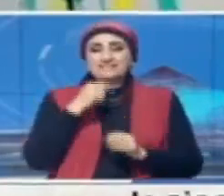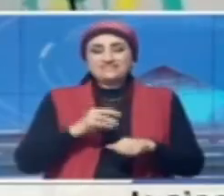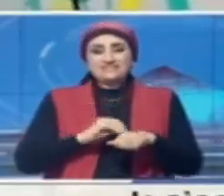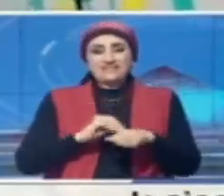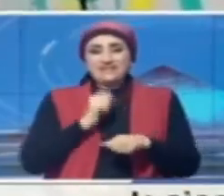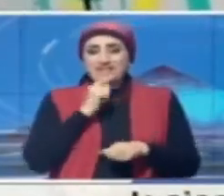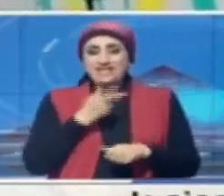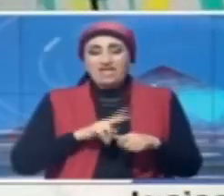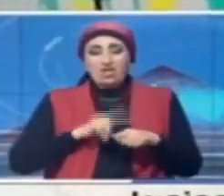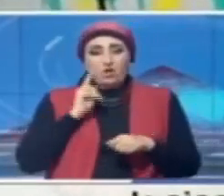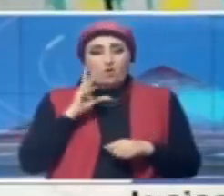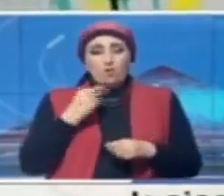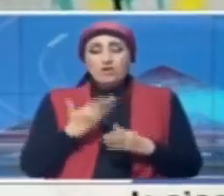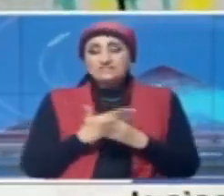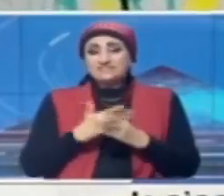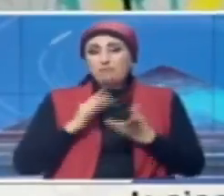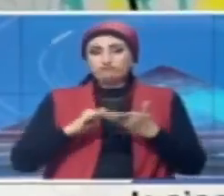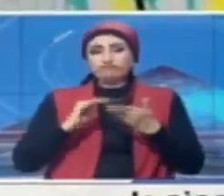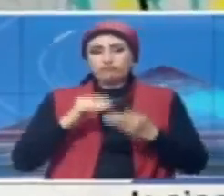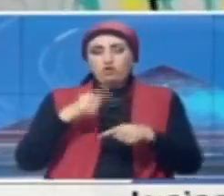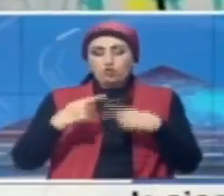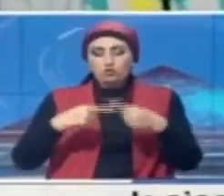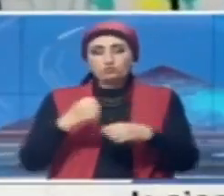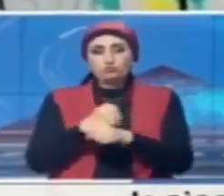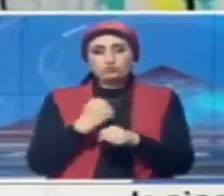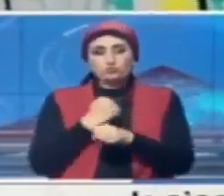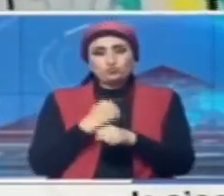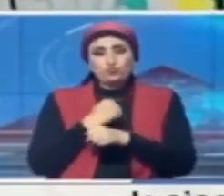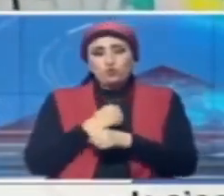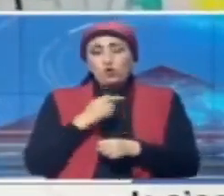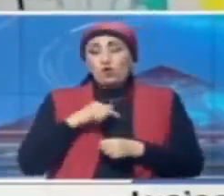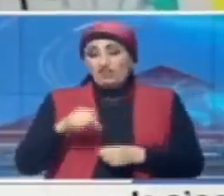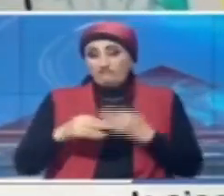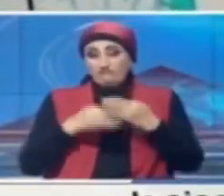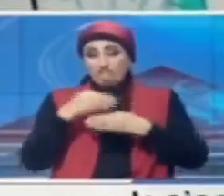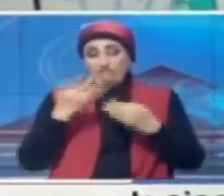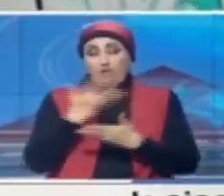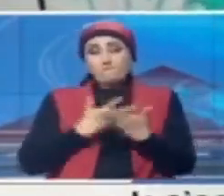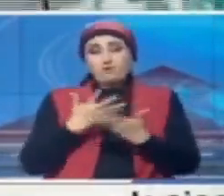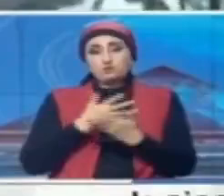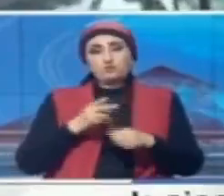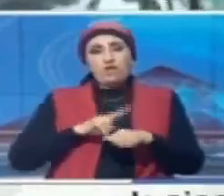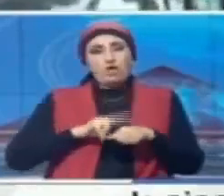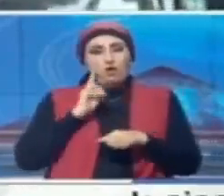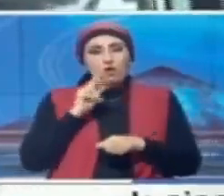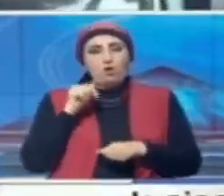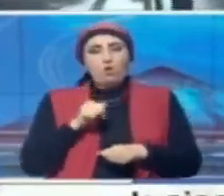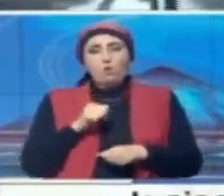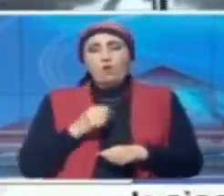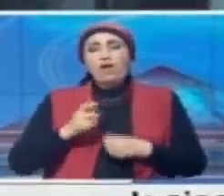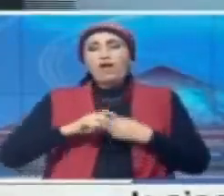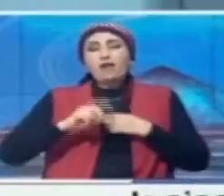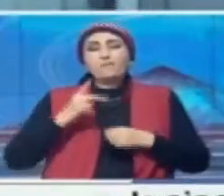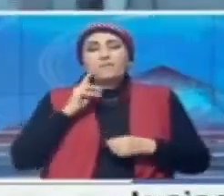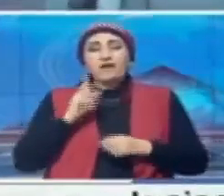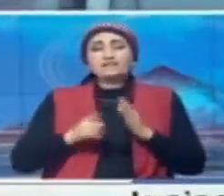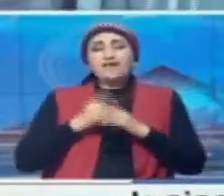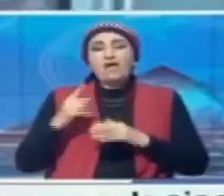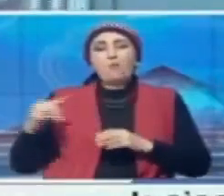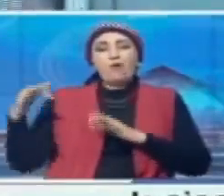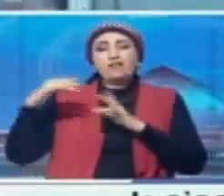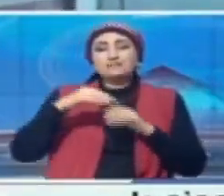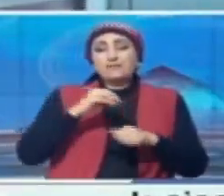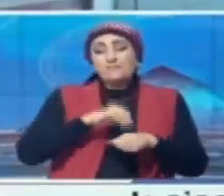مؤخراً لتدخل الخدمة فور انتهاء أعمال الإنشاءات والمشروعات. عربات سبقها وصول العشرات